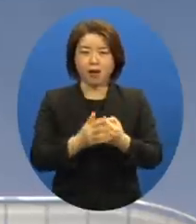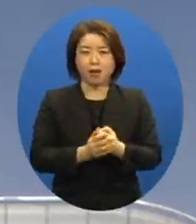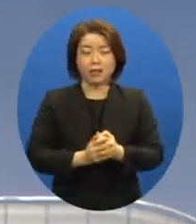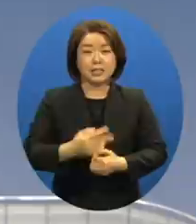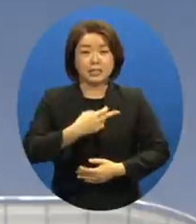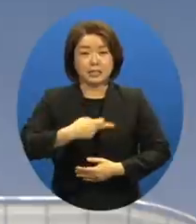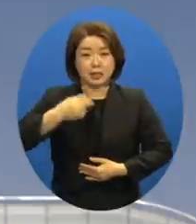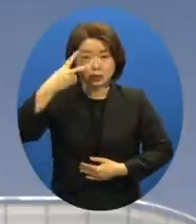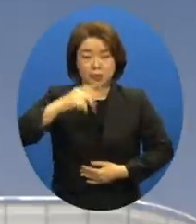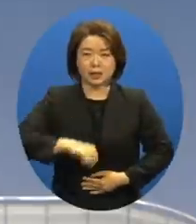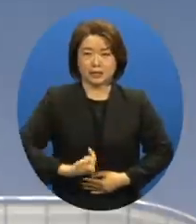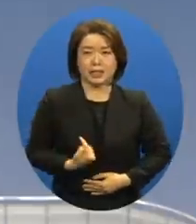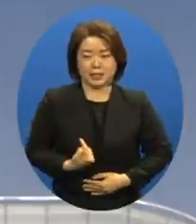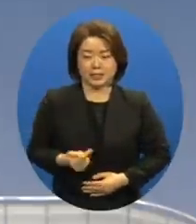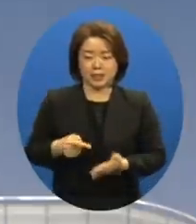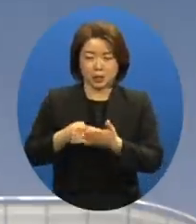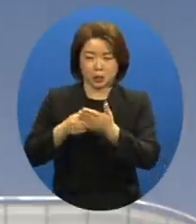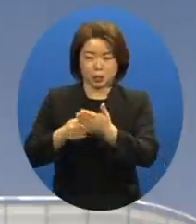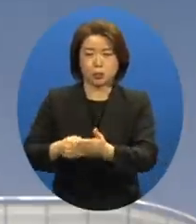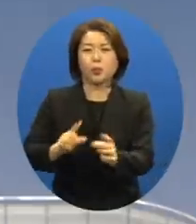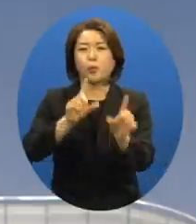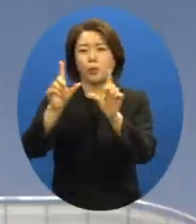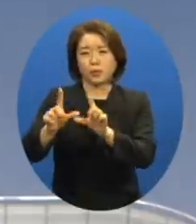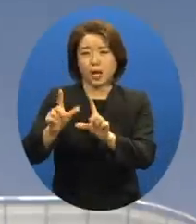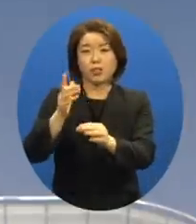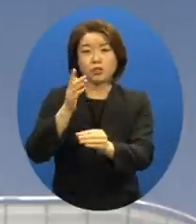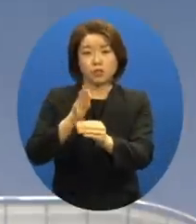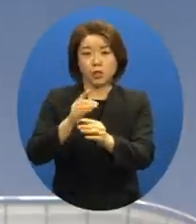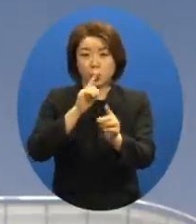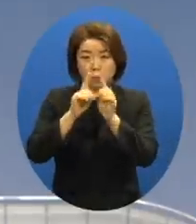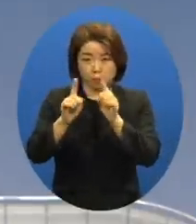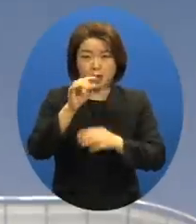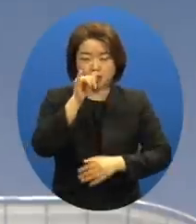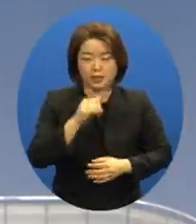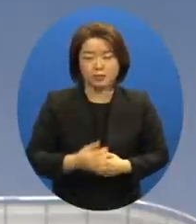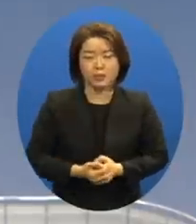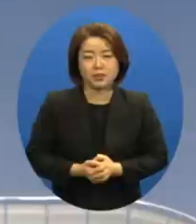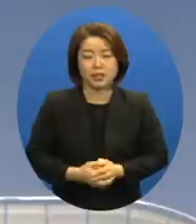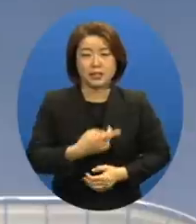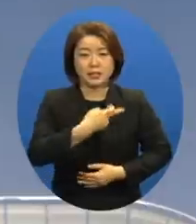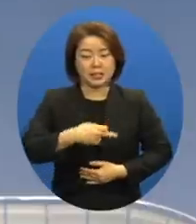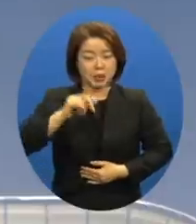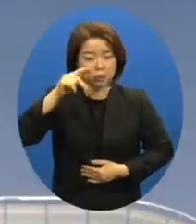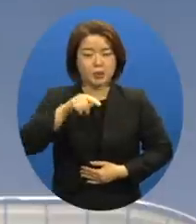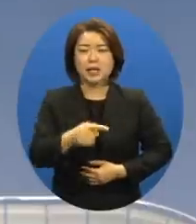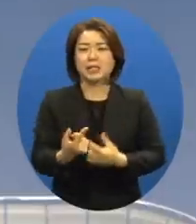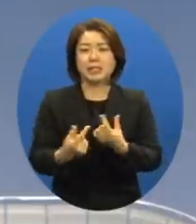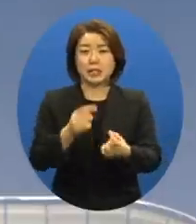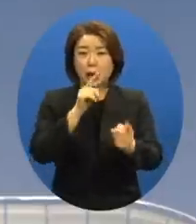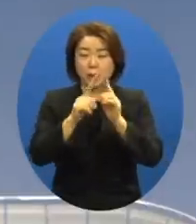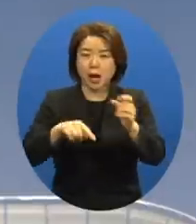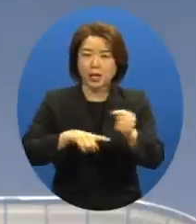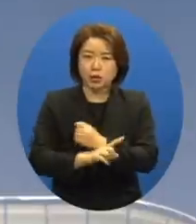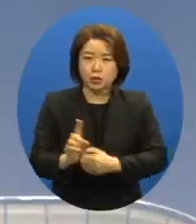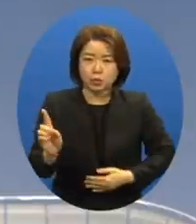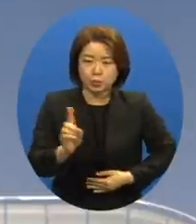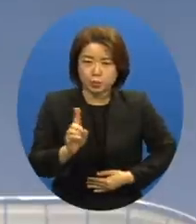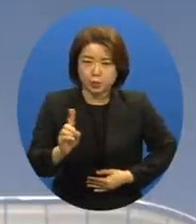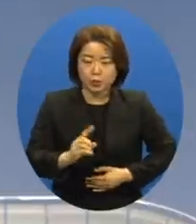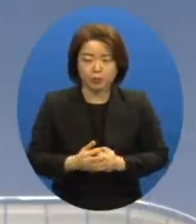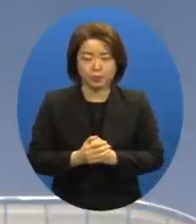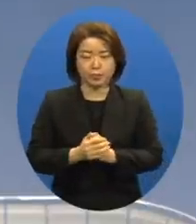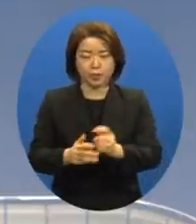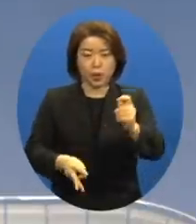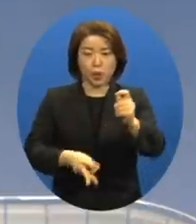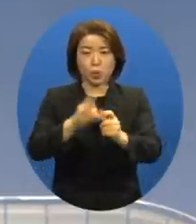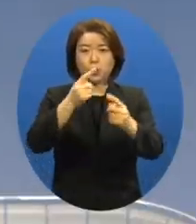자신이 독신으로 살고 있다고 말합니다 사도 바울이 이렇게 말하는 것은 고린도 교회가 큰